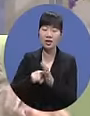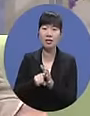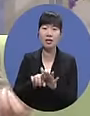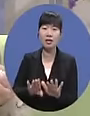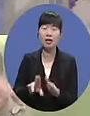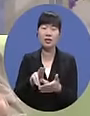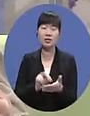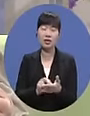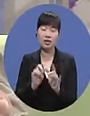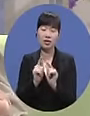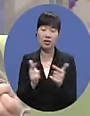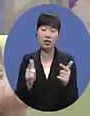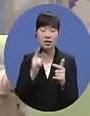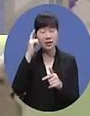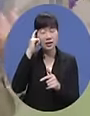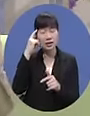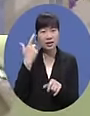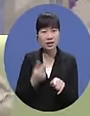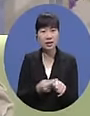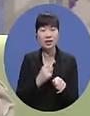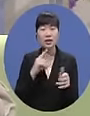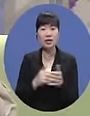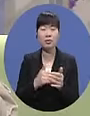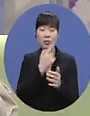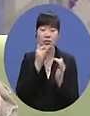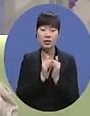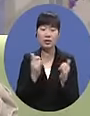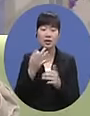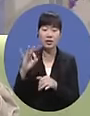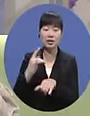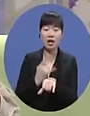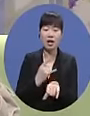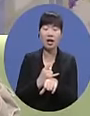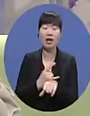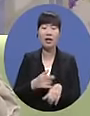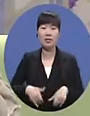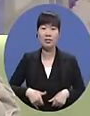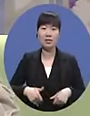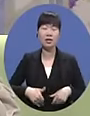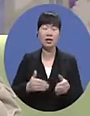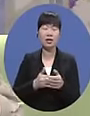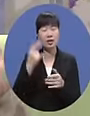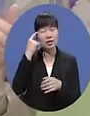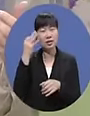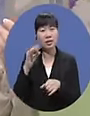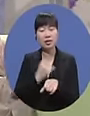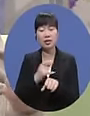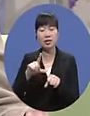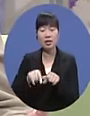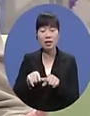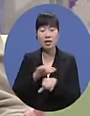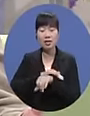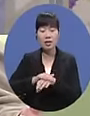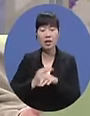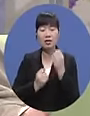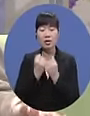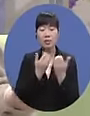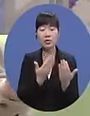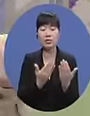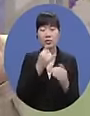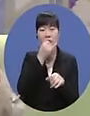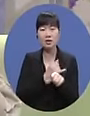위해서는 문제점을 인식시키고 그것을 본인이 받아들일 수 있게 해주셔야 돼요. 근데 인식시킬 때 얼마나 잘 설명해